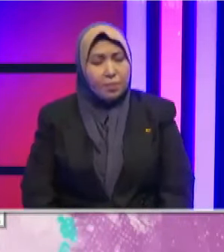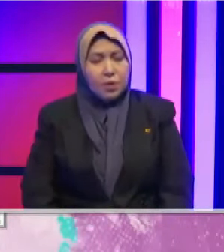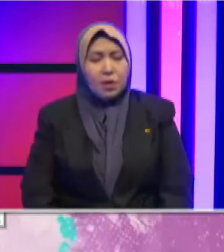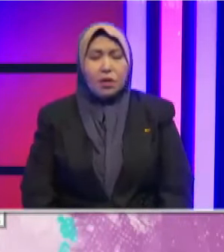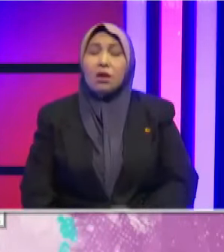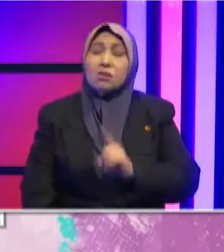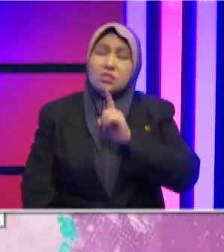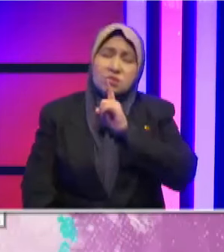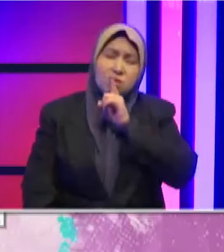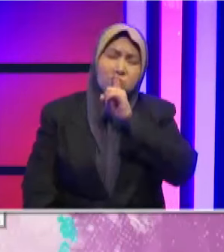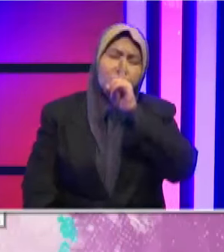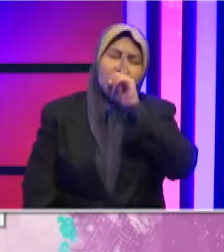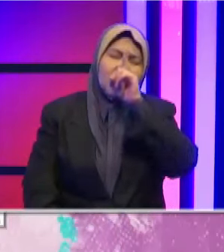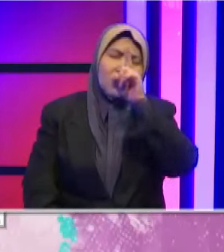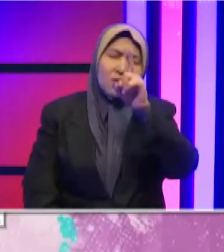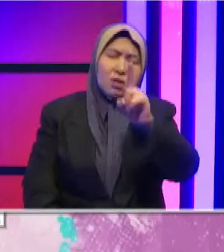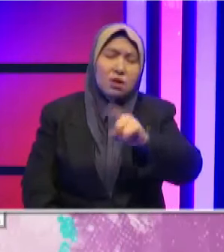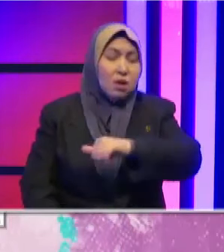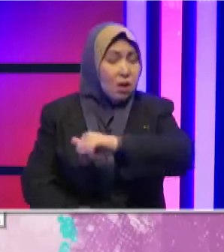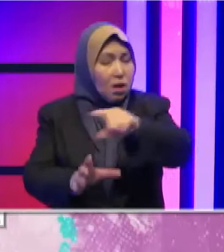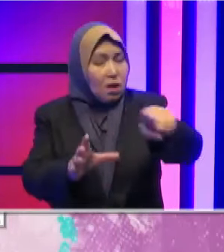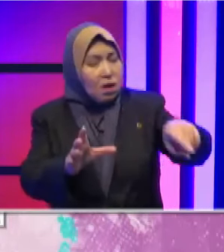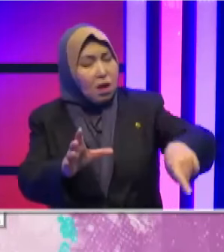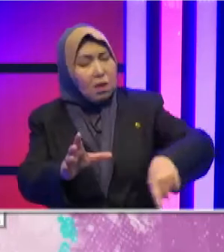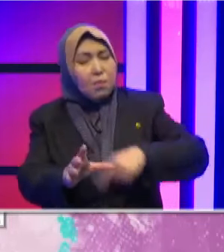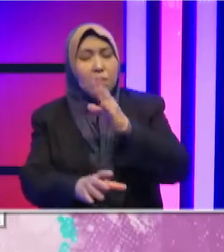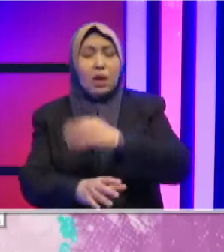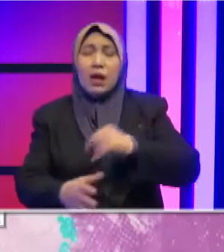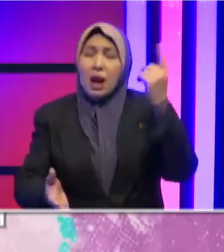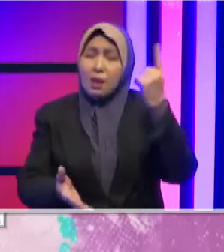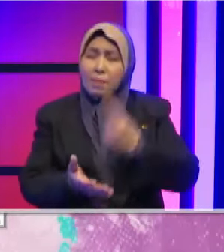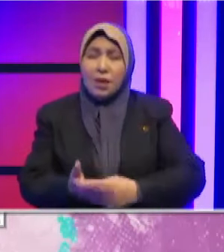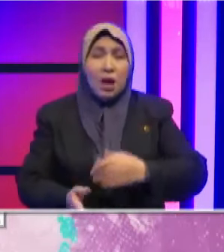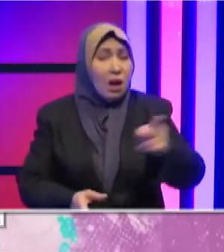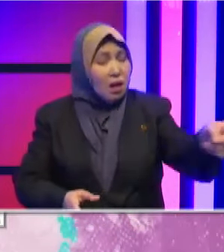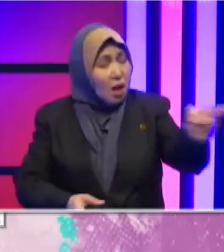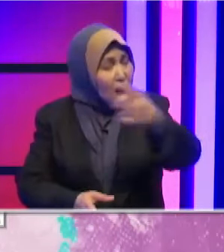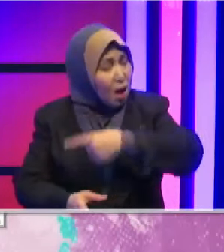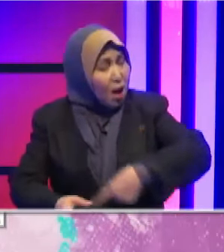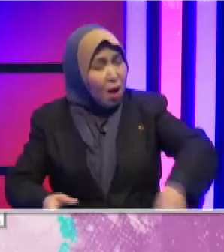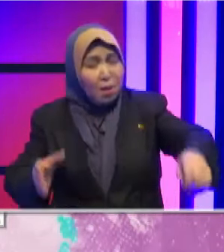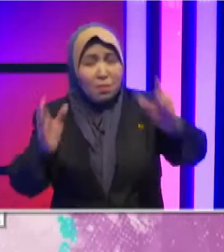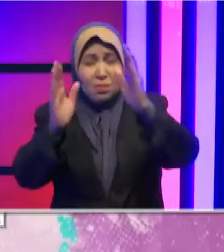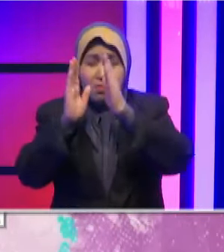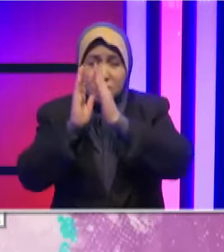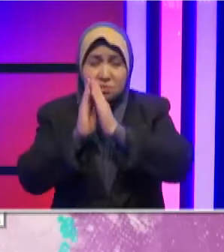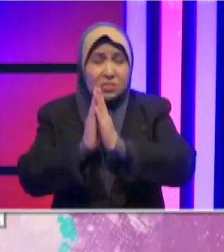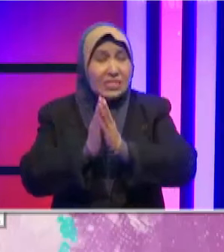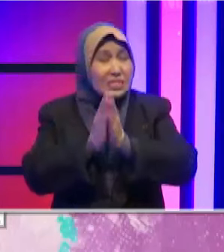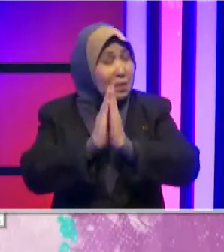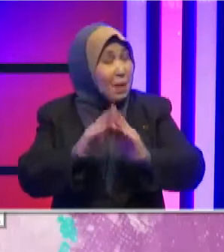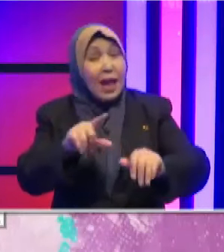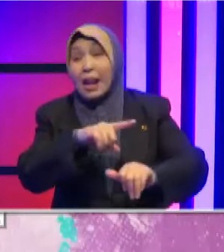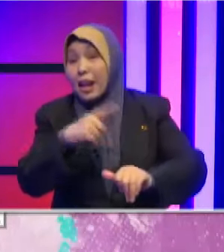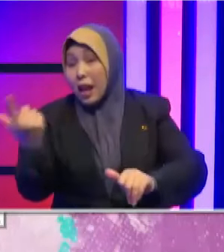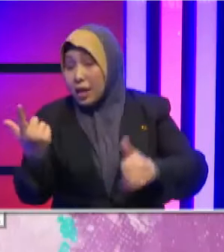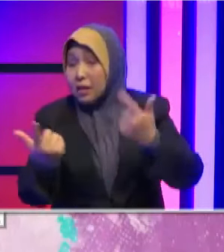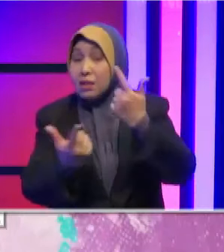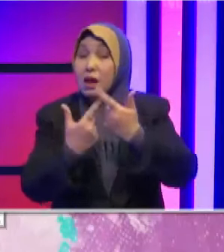Hai Inay ku Muhammad awal butuh nandir